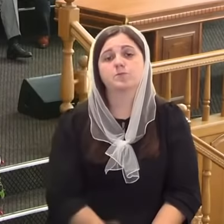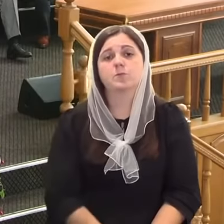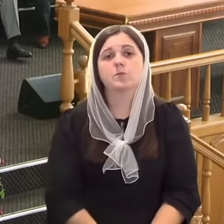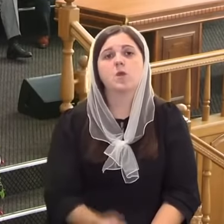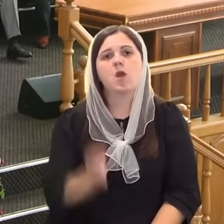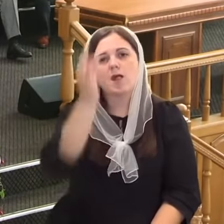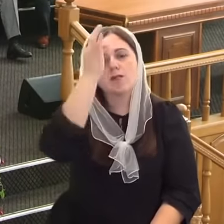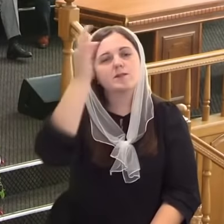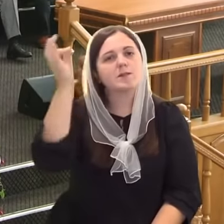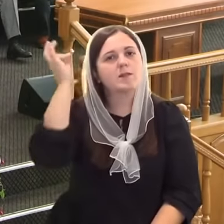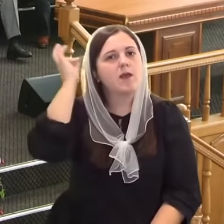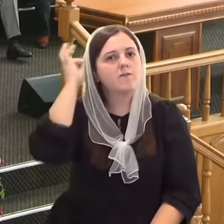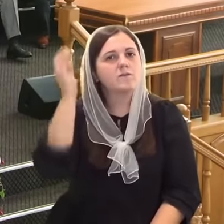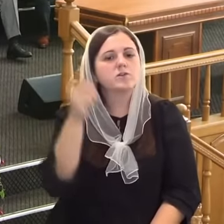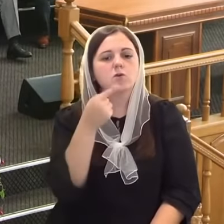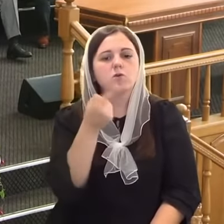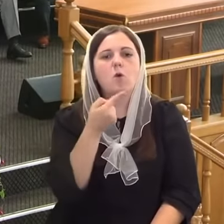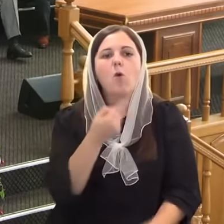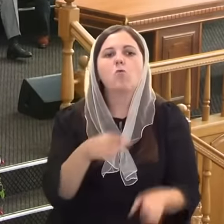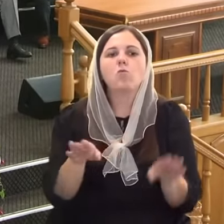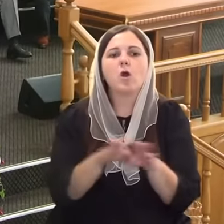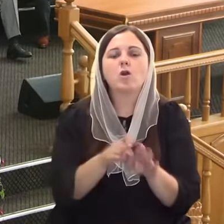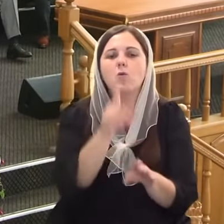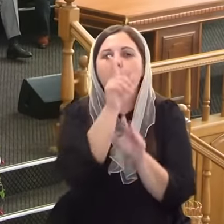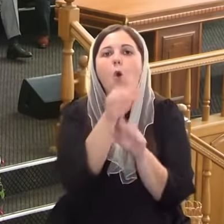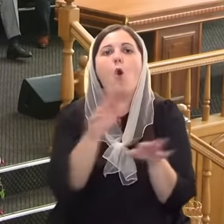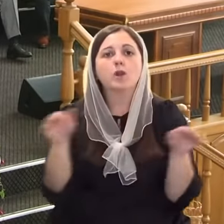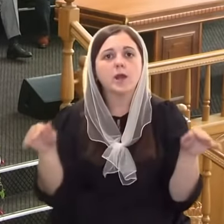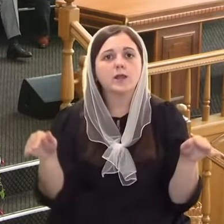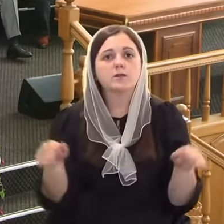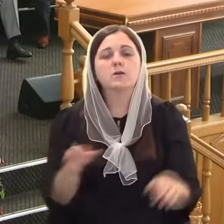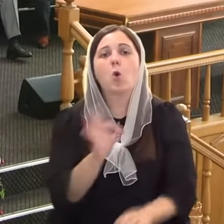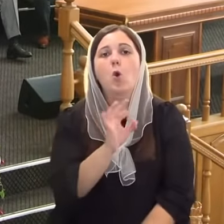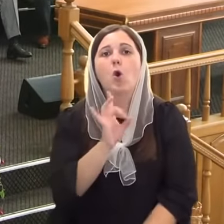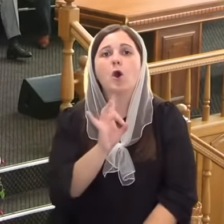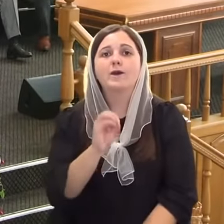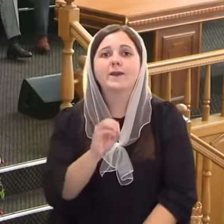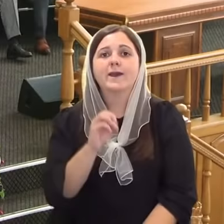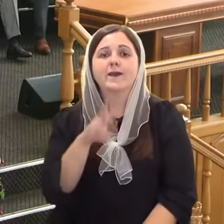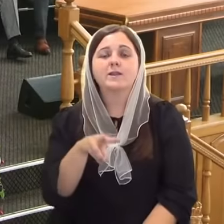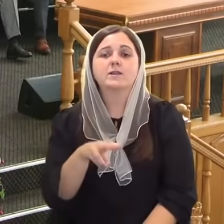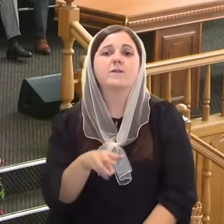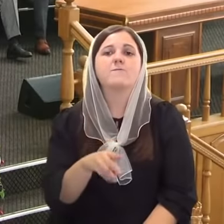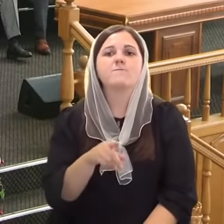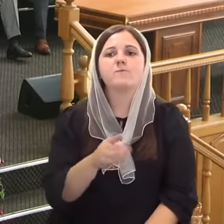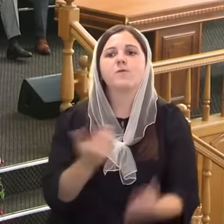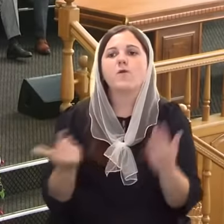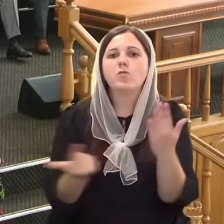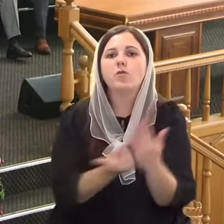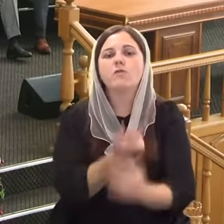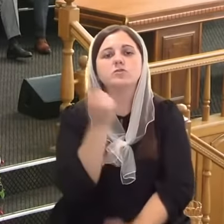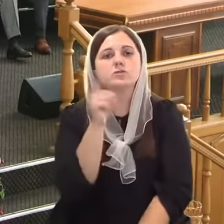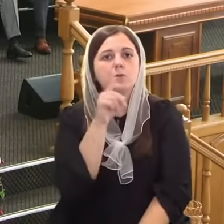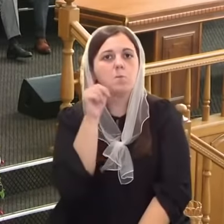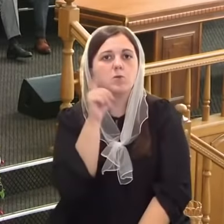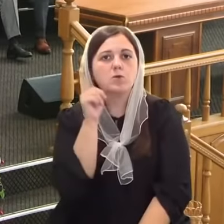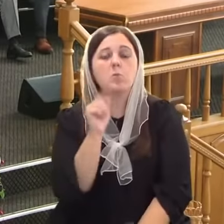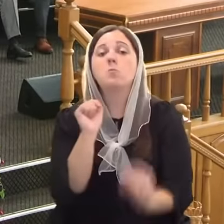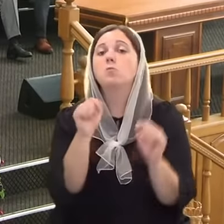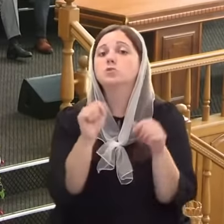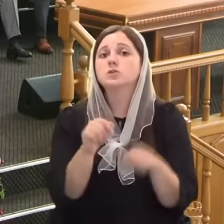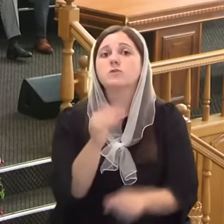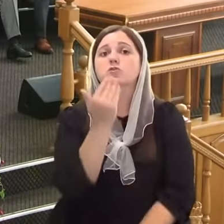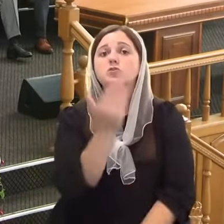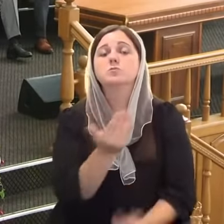говорит: подобно орлу обновляется юность. Возможно, тебе нужно обновление,